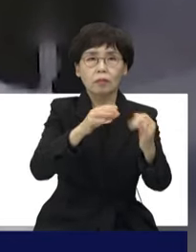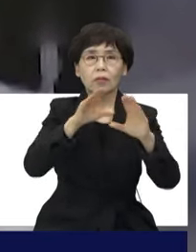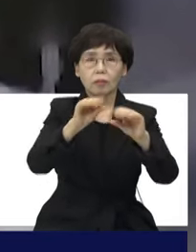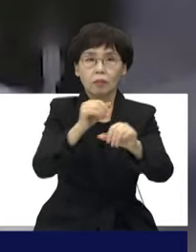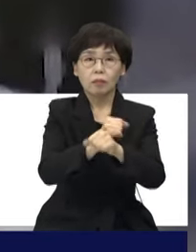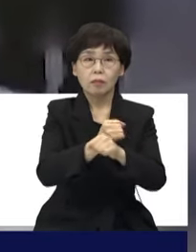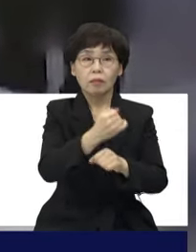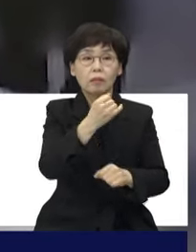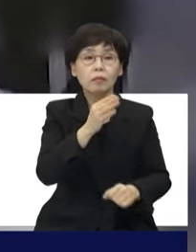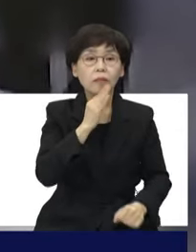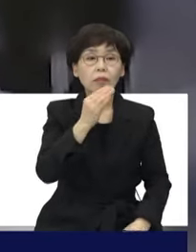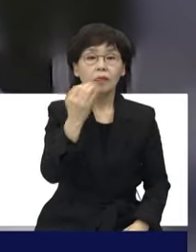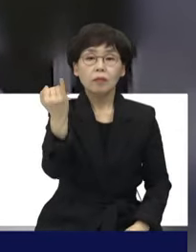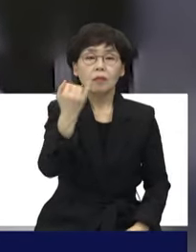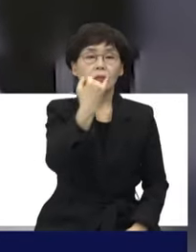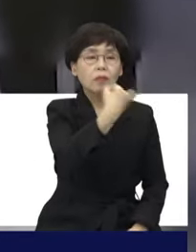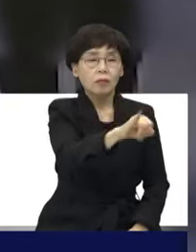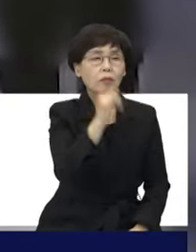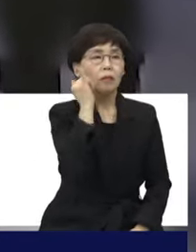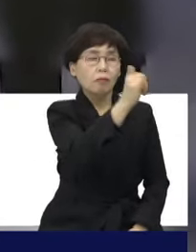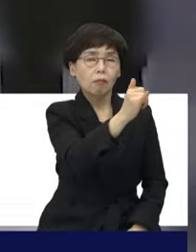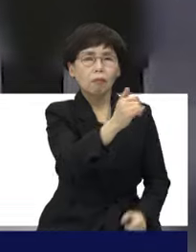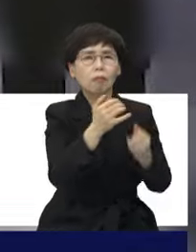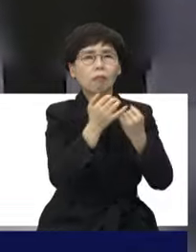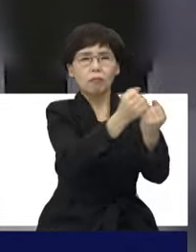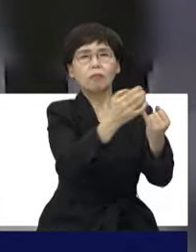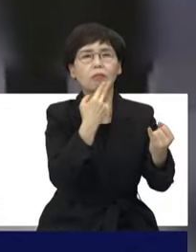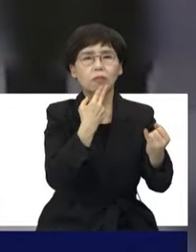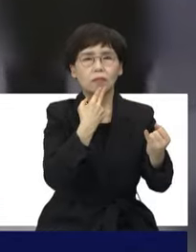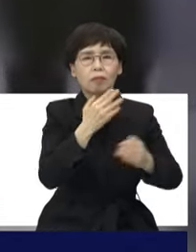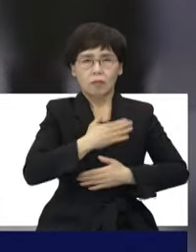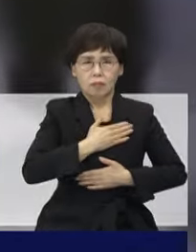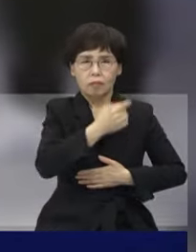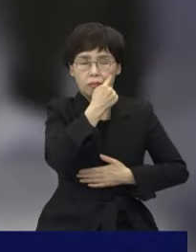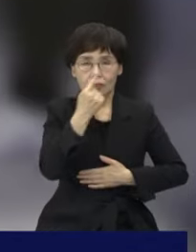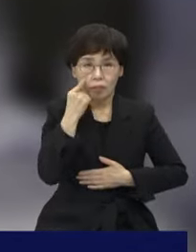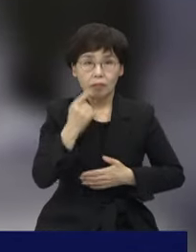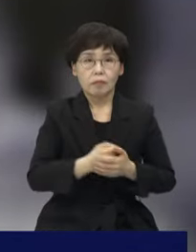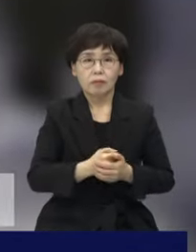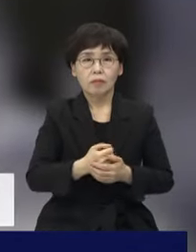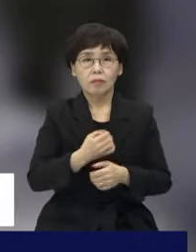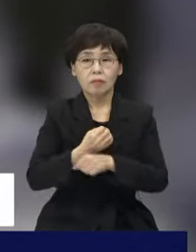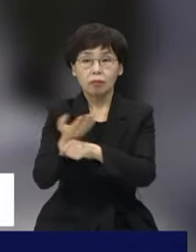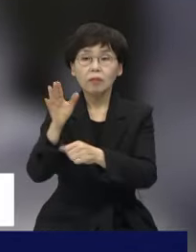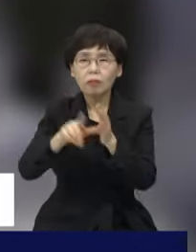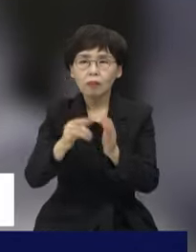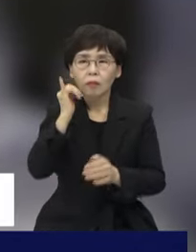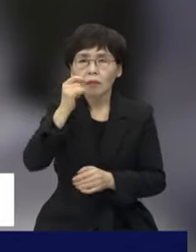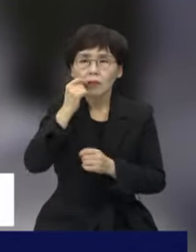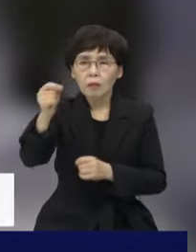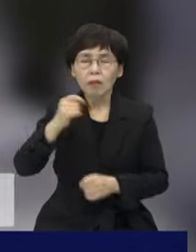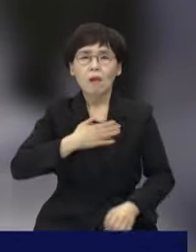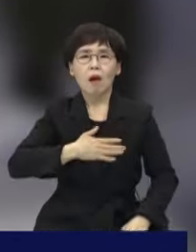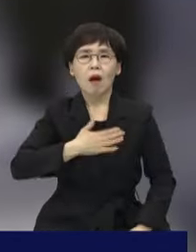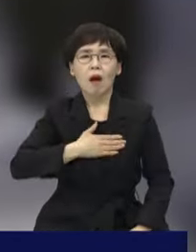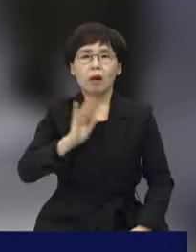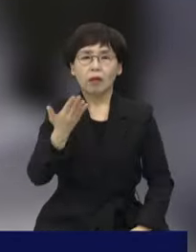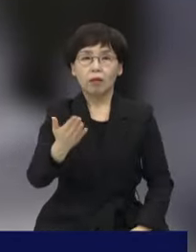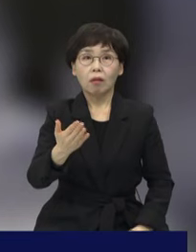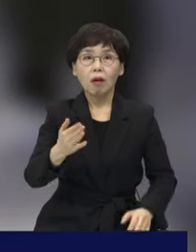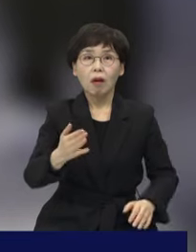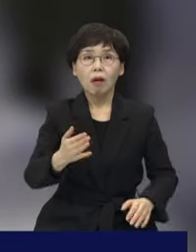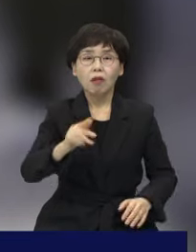걸어 납치가 아니라 안전한 상황임을 확인했는데요. 그제야 보이스피싱이라는 걸 알아낸 여성. 극적으로 600만